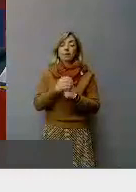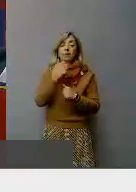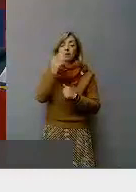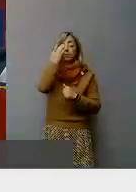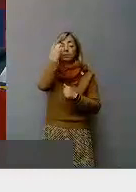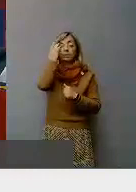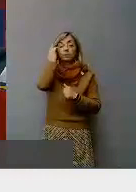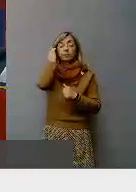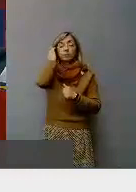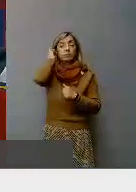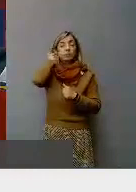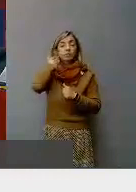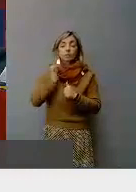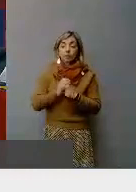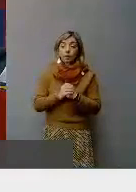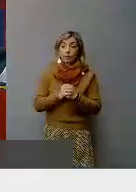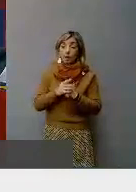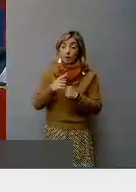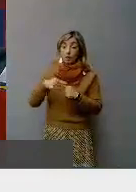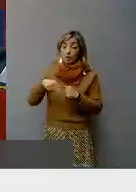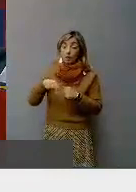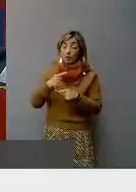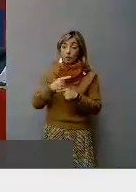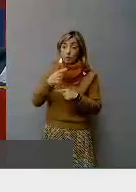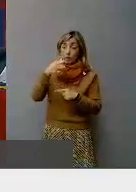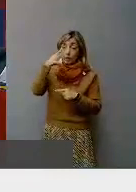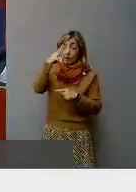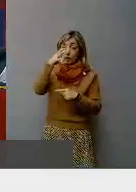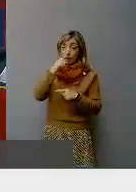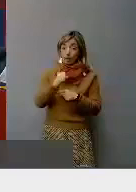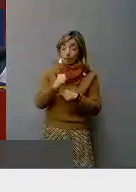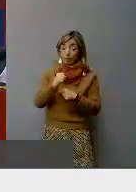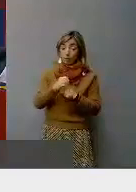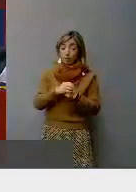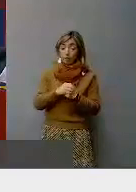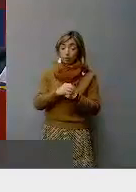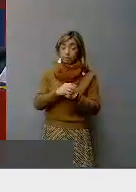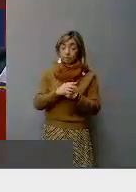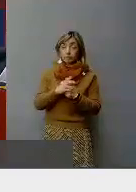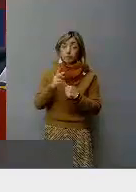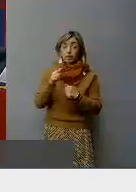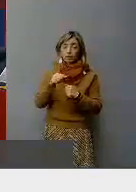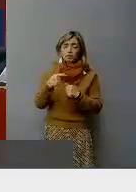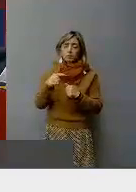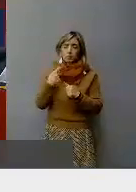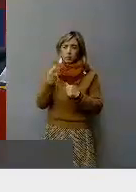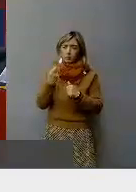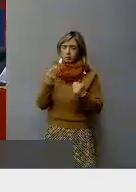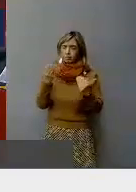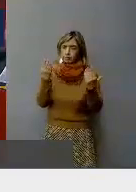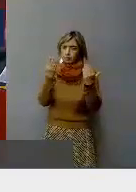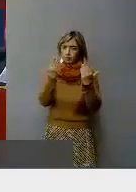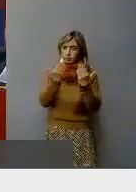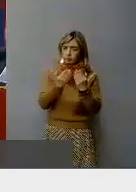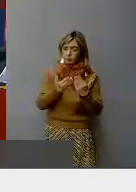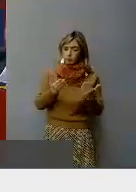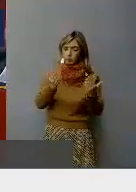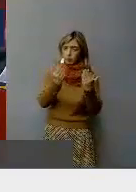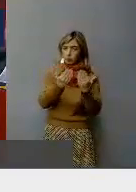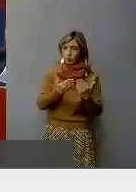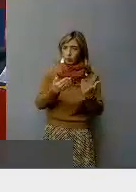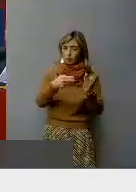dobbiamo però capire che questa prerogativa discrezionale io da un pò a studiare la genesi di questa